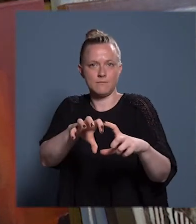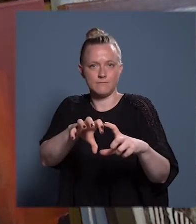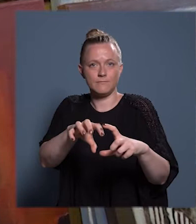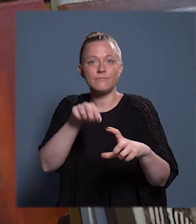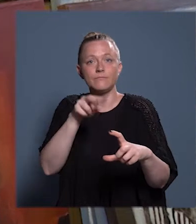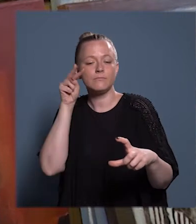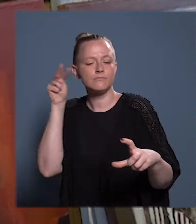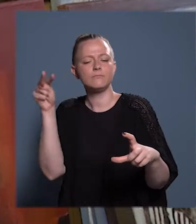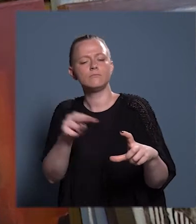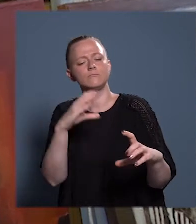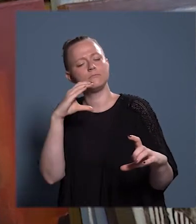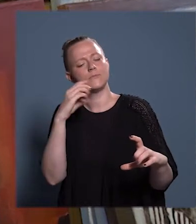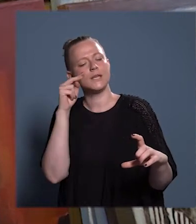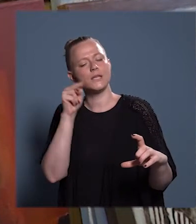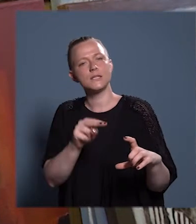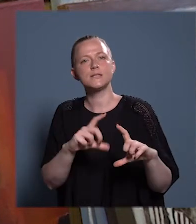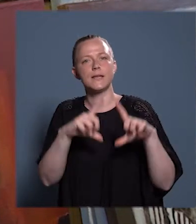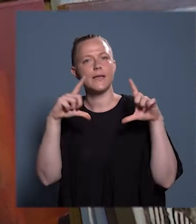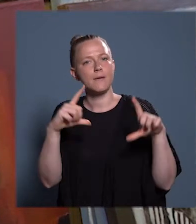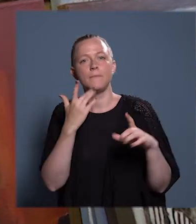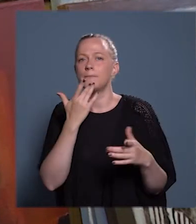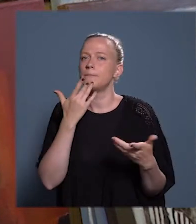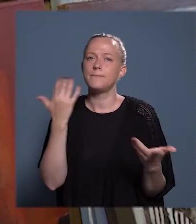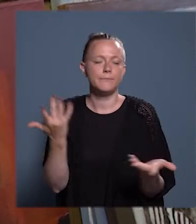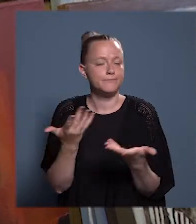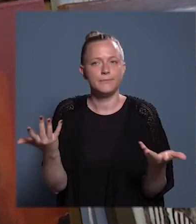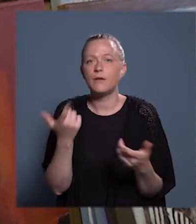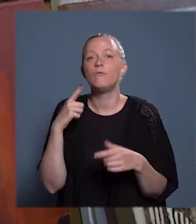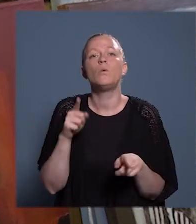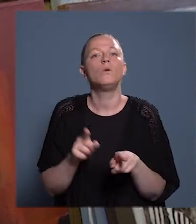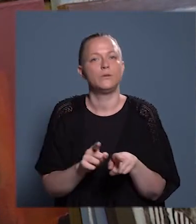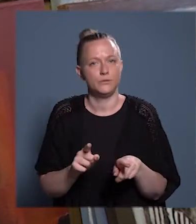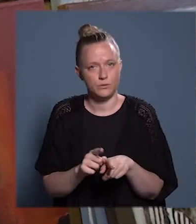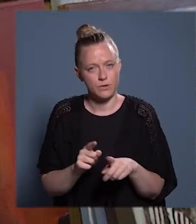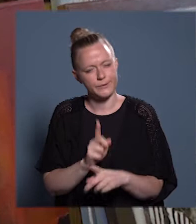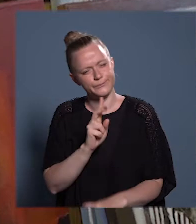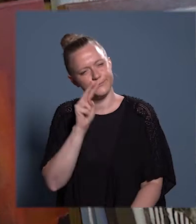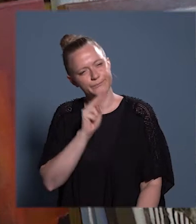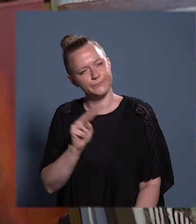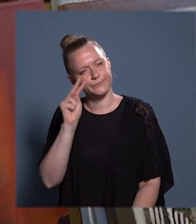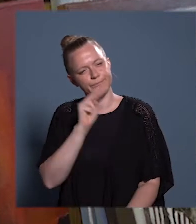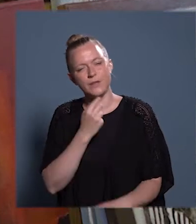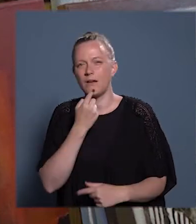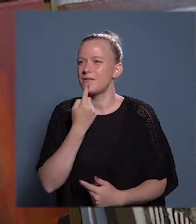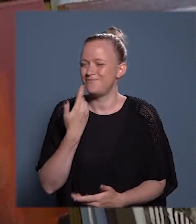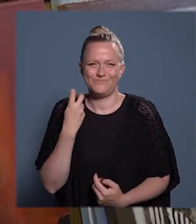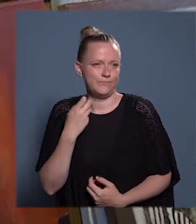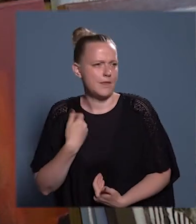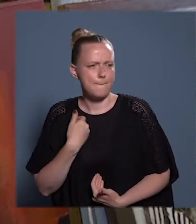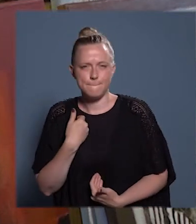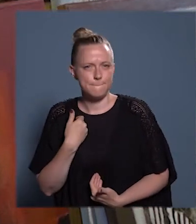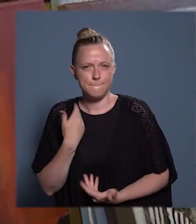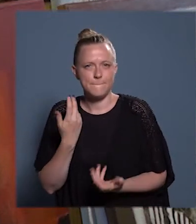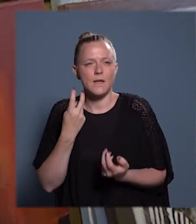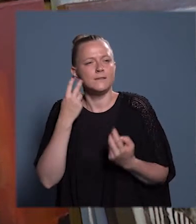aki megáll előtte, példának okáért volt olyan, aki állt, és nézte, azt mondta, hogy ő nem ért hozzá, ő nem tudja,